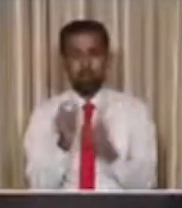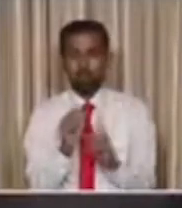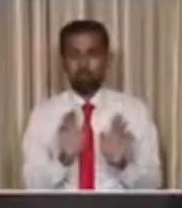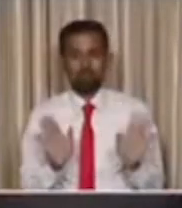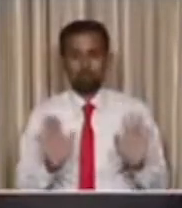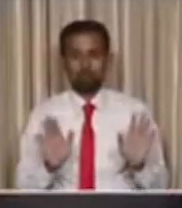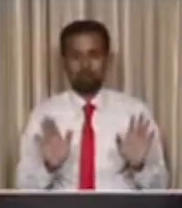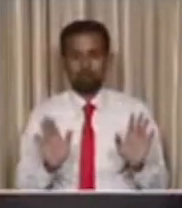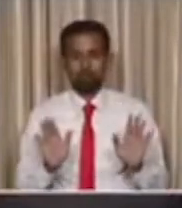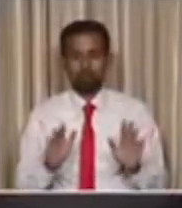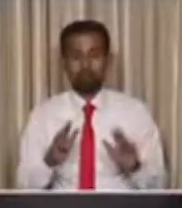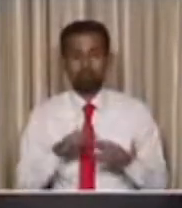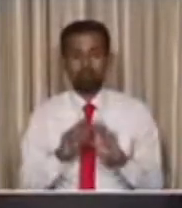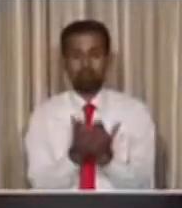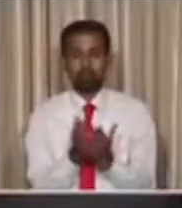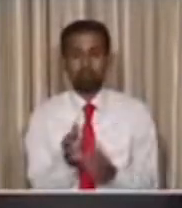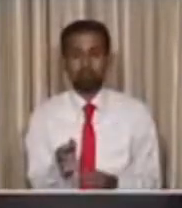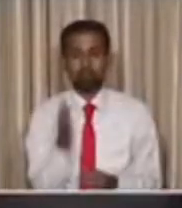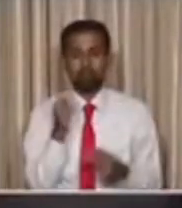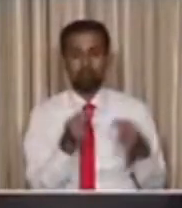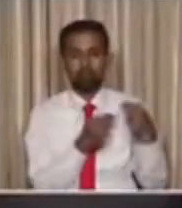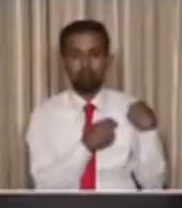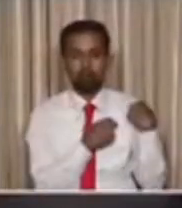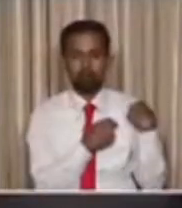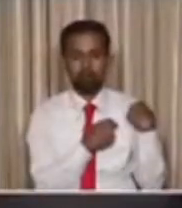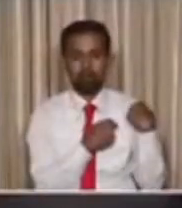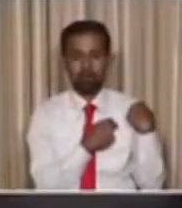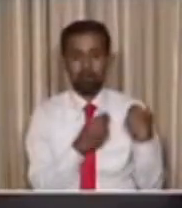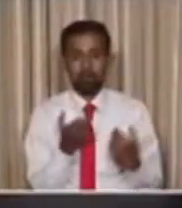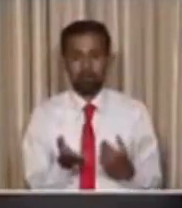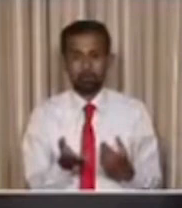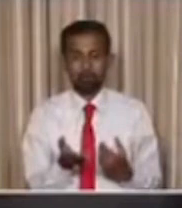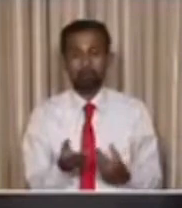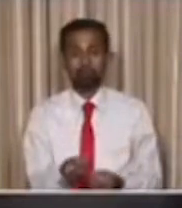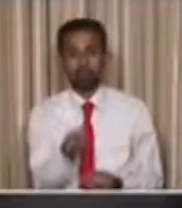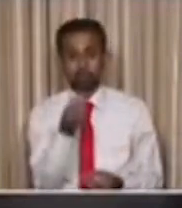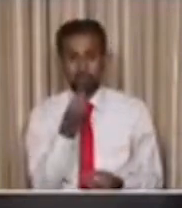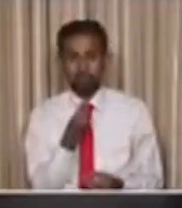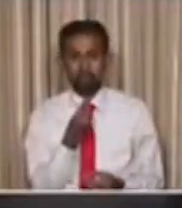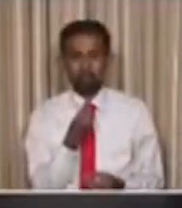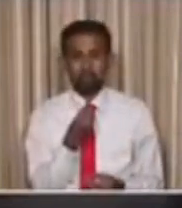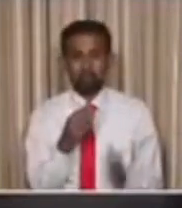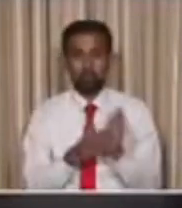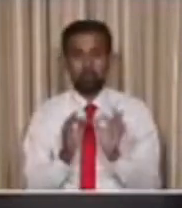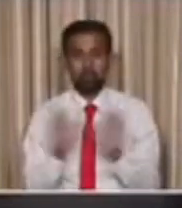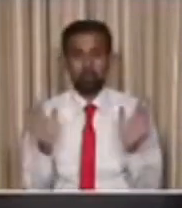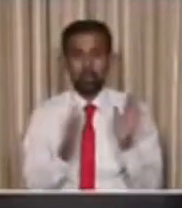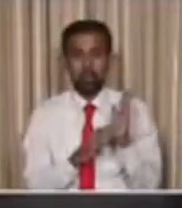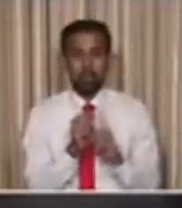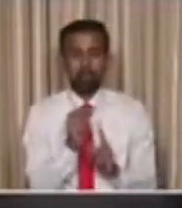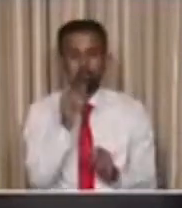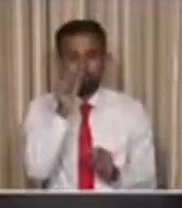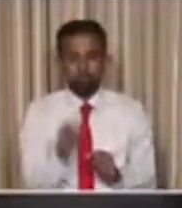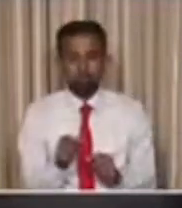නෙමෙයි, සමාජ මාධ්‍ය තහනම් කිරීමේ වගකීම එක්කෝ මේක ගේන්න ඕනේ එක්කෝ ජනමාධ්‍ය ඇමතිවරයා,